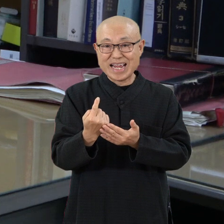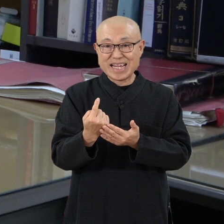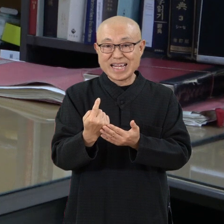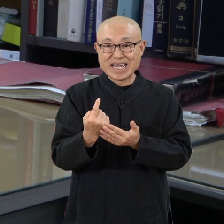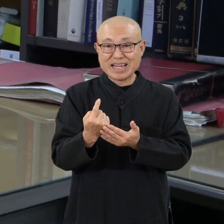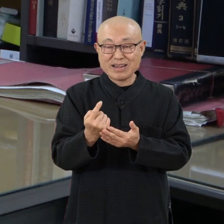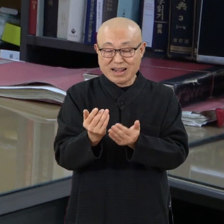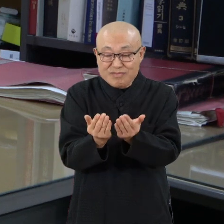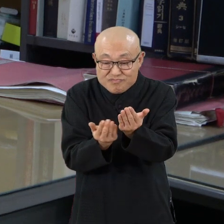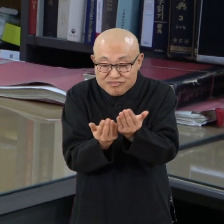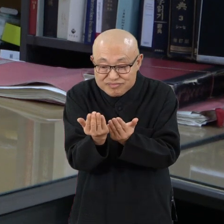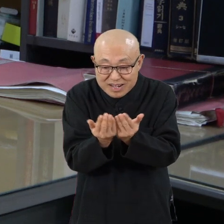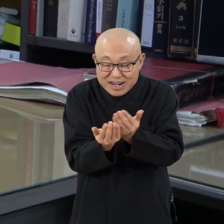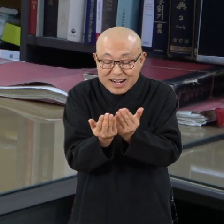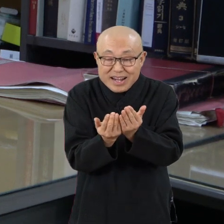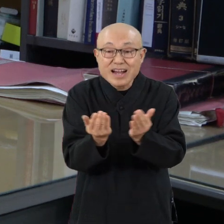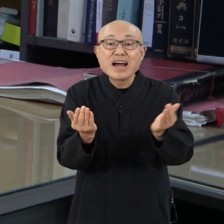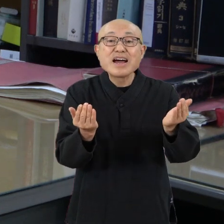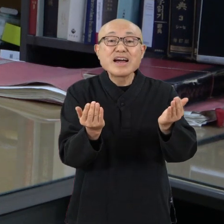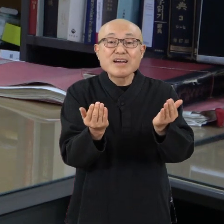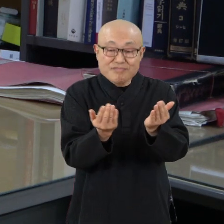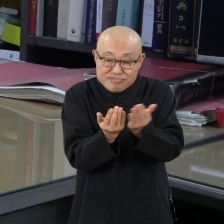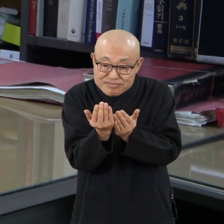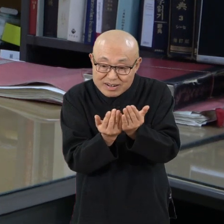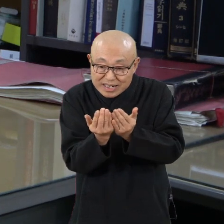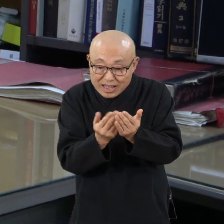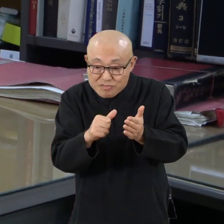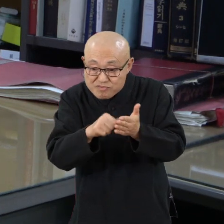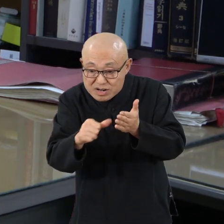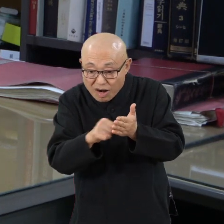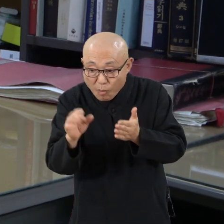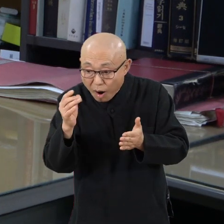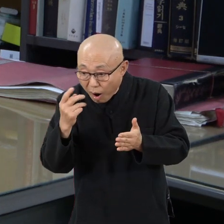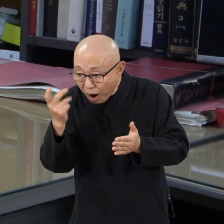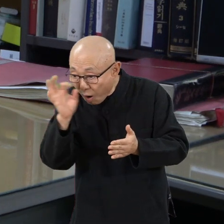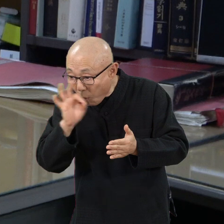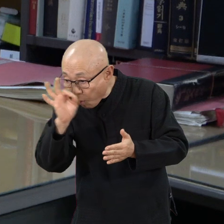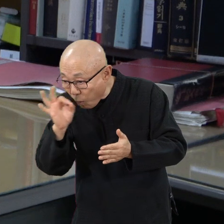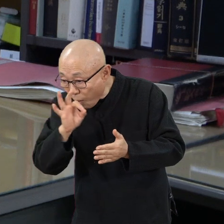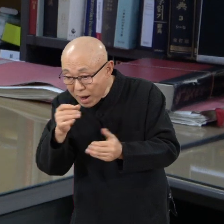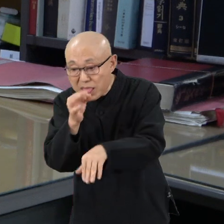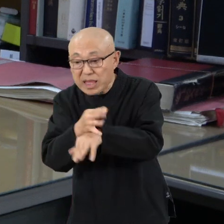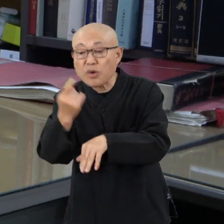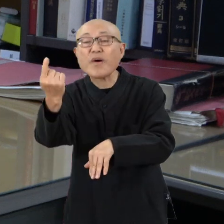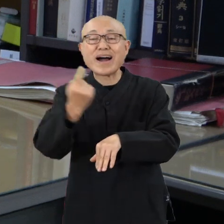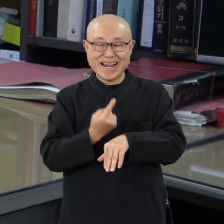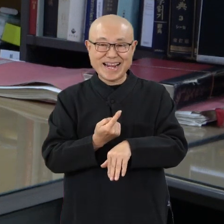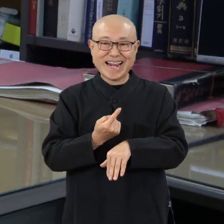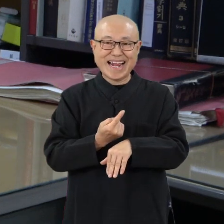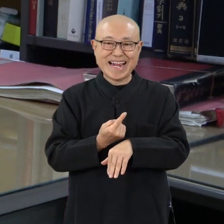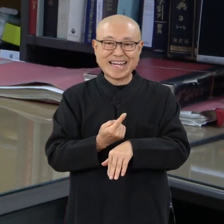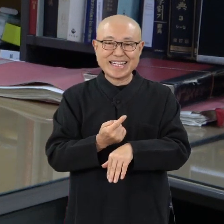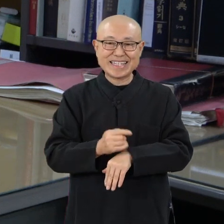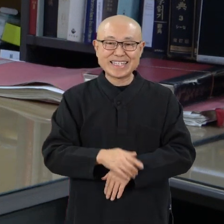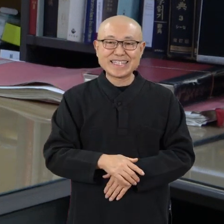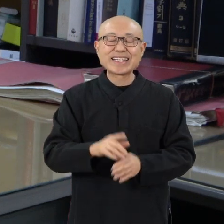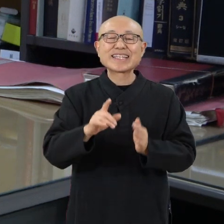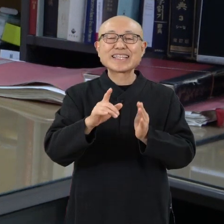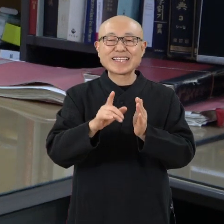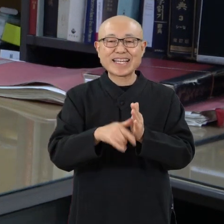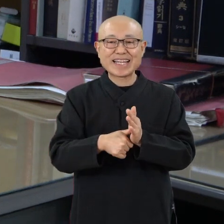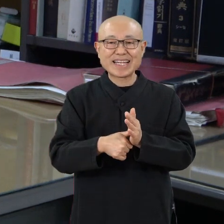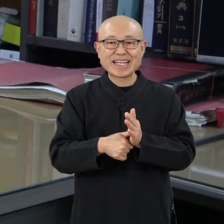이 무역선에 그 대중공양할 물건들을 이제 사러 오셨다 이렇게 기록이 되어 있어요. 그래서